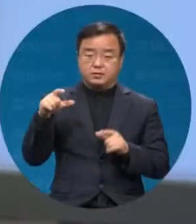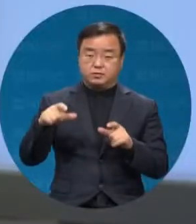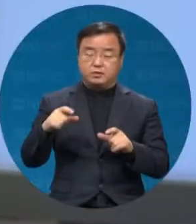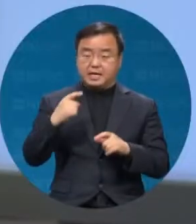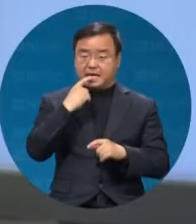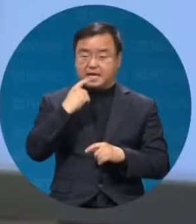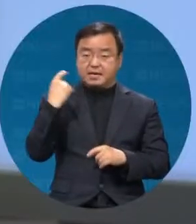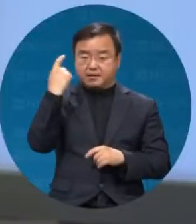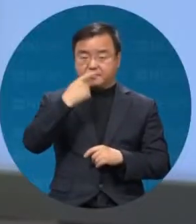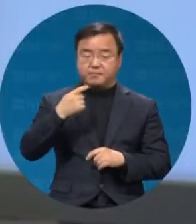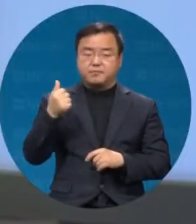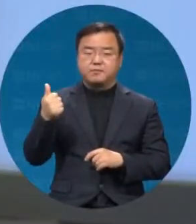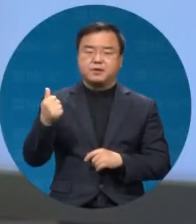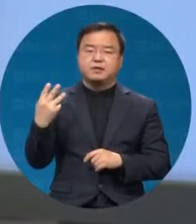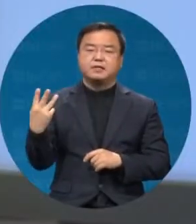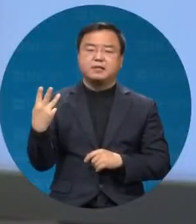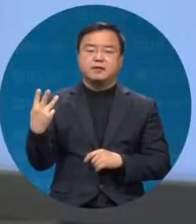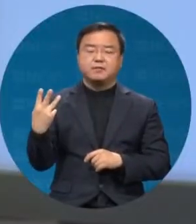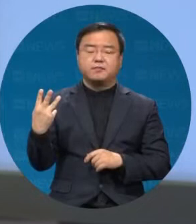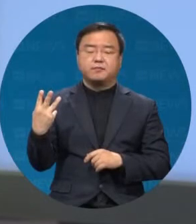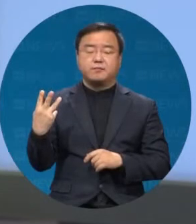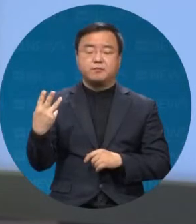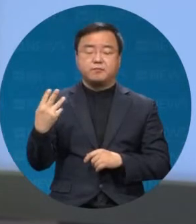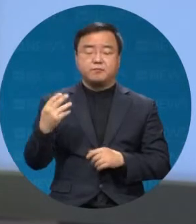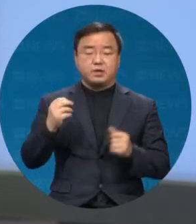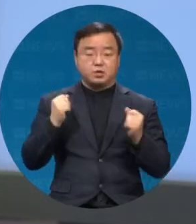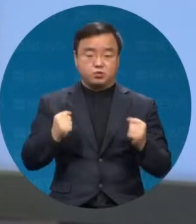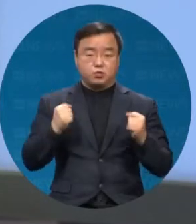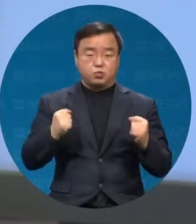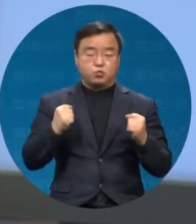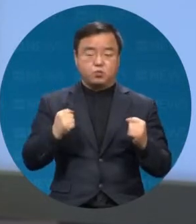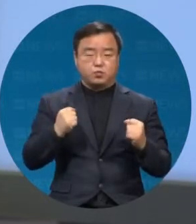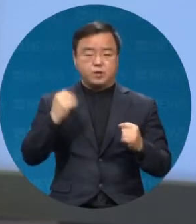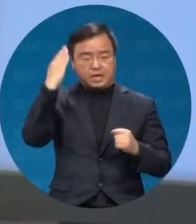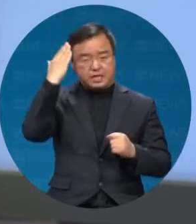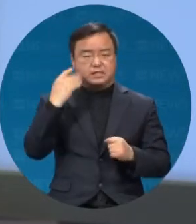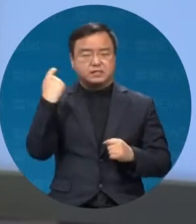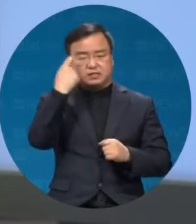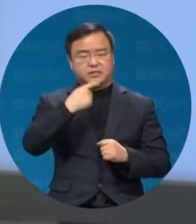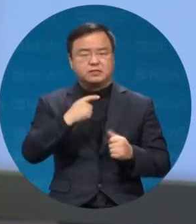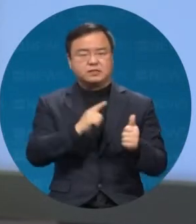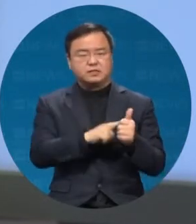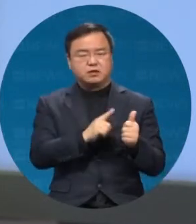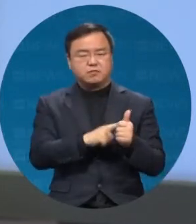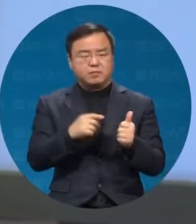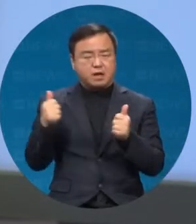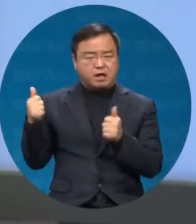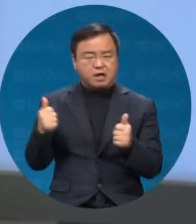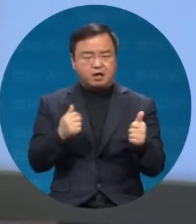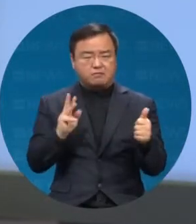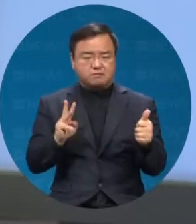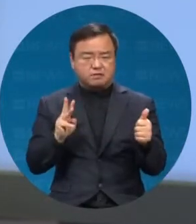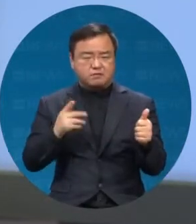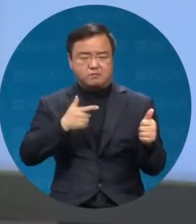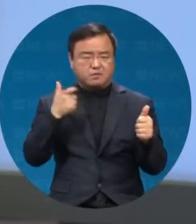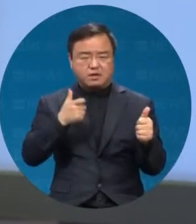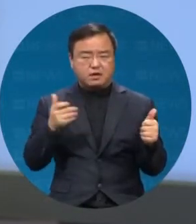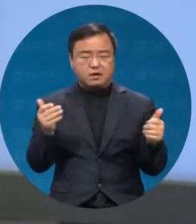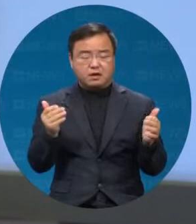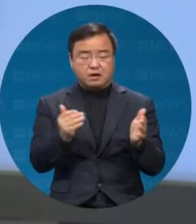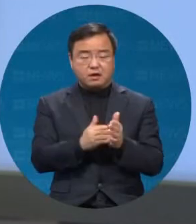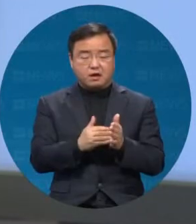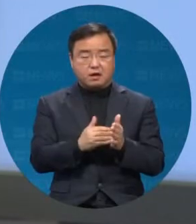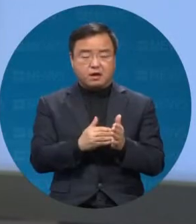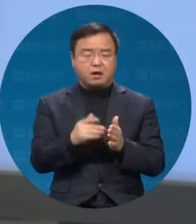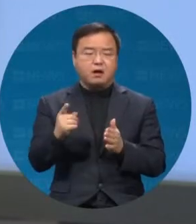조깅을 하던 흑인 청년을 쫓아가 총으로 살해한 사건의 동기가 피부색 때문 다는 배심원의 판단이 나왔음 4